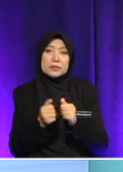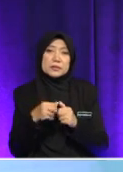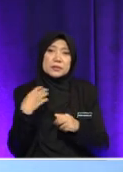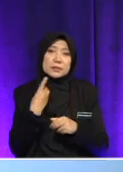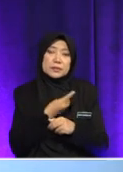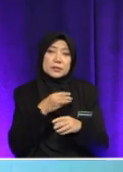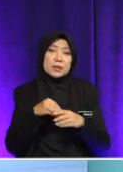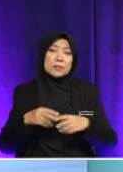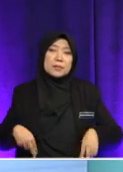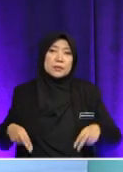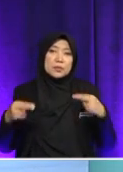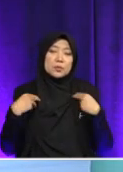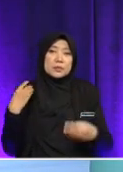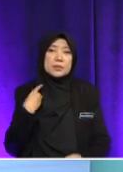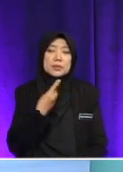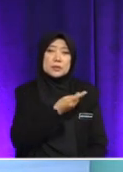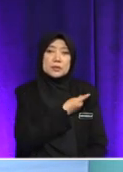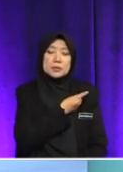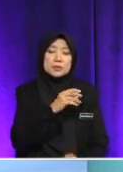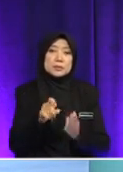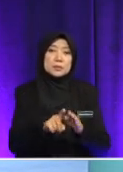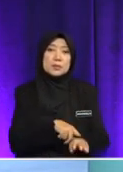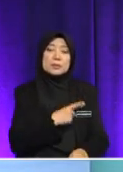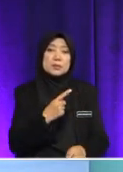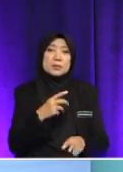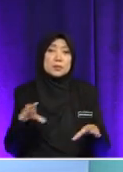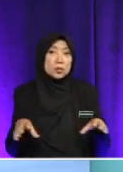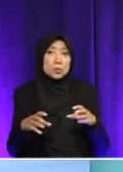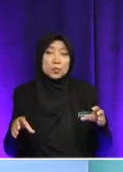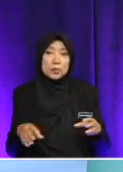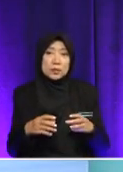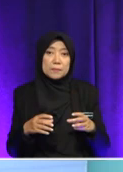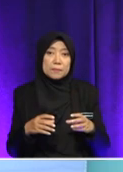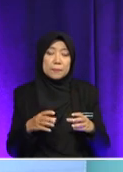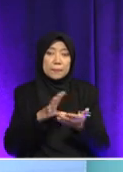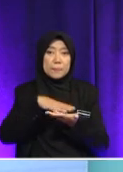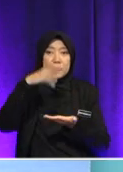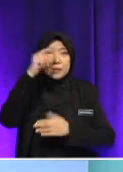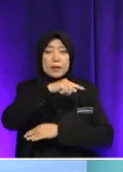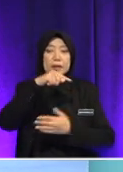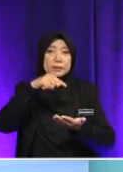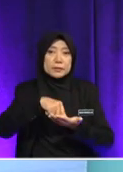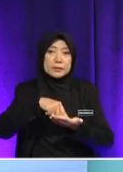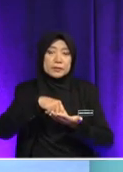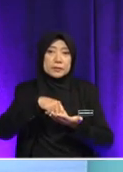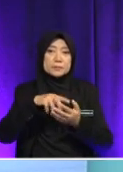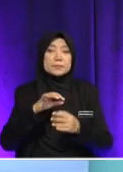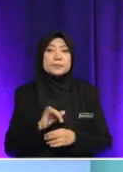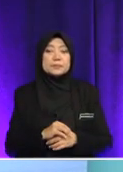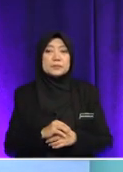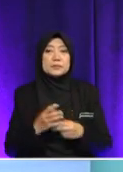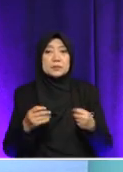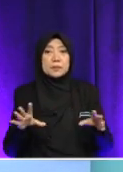kehidupan seharian Kita So Sepanjang Kita melaksanakan eee pembelajaran Pada hari ini saya telah melakukan